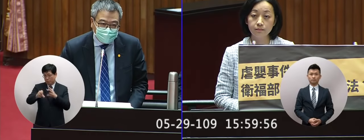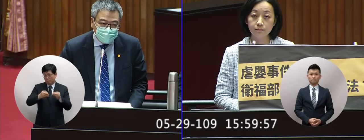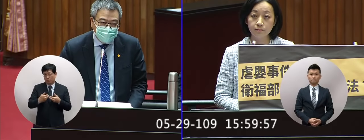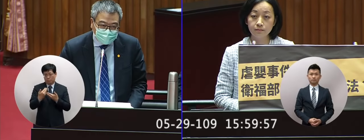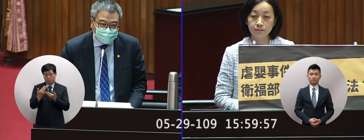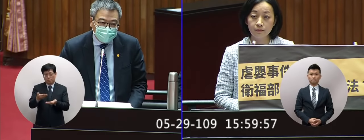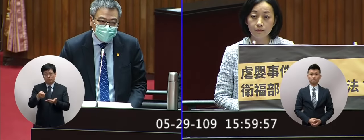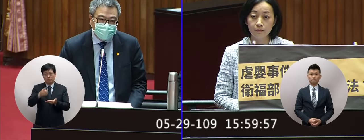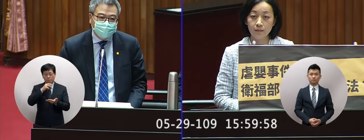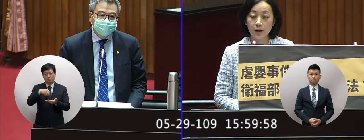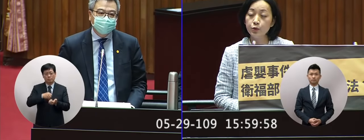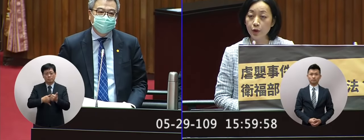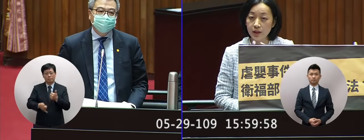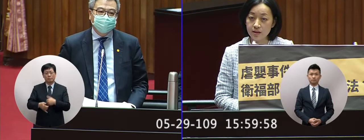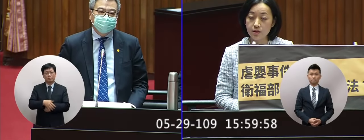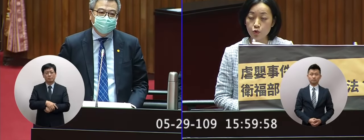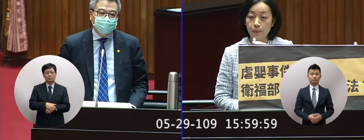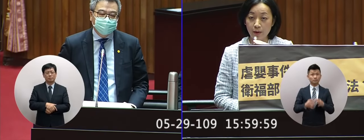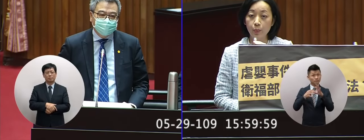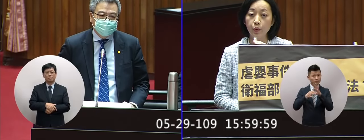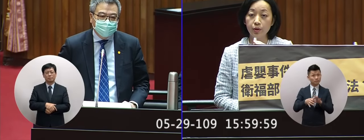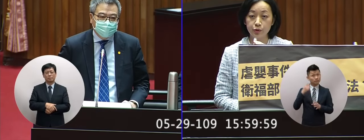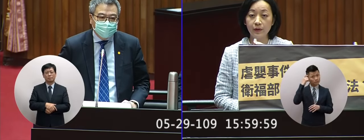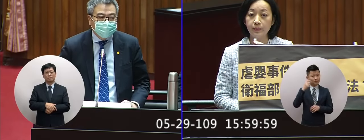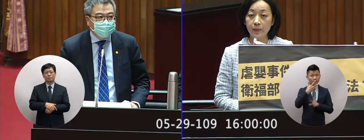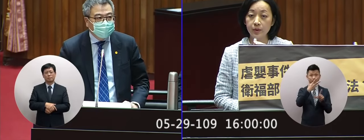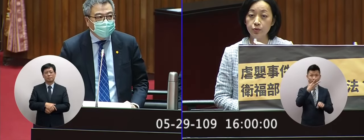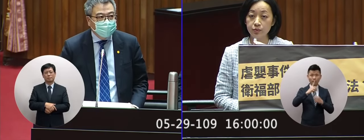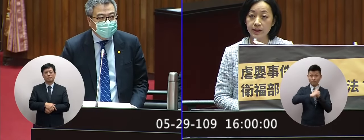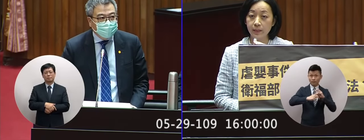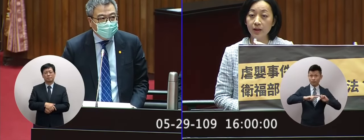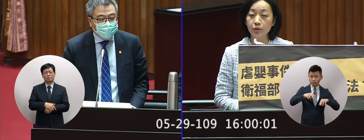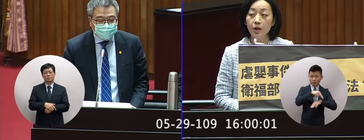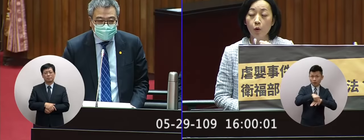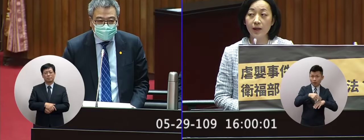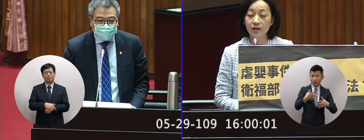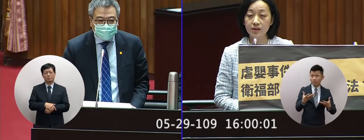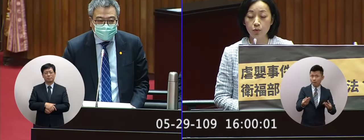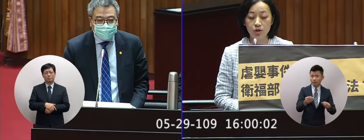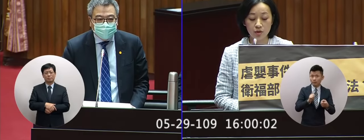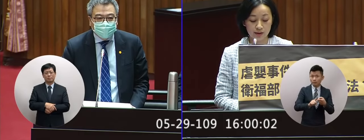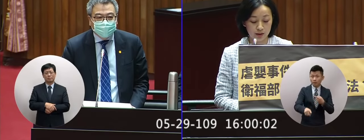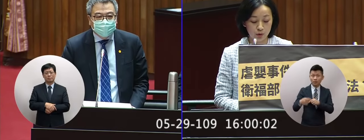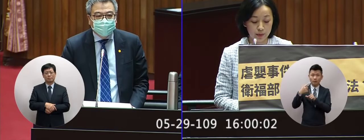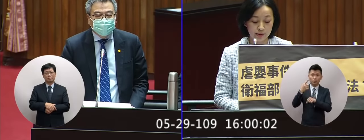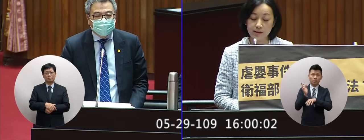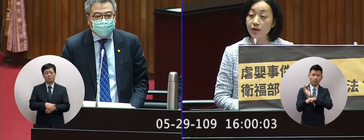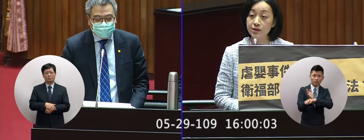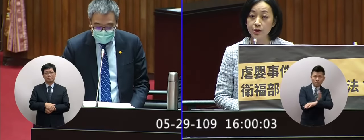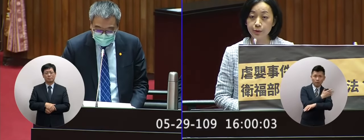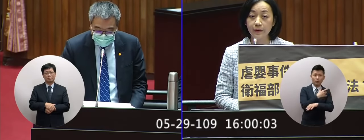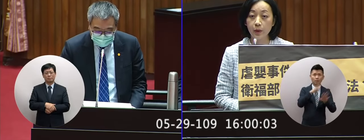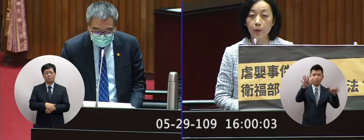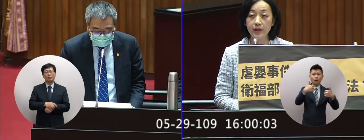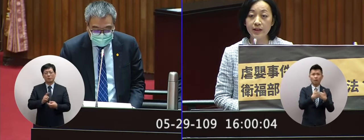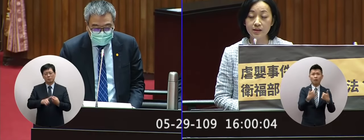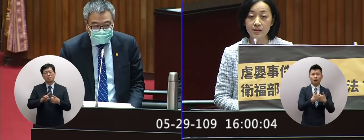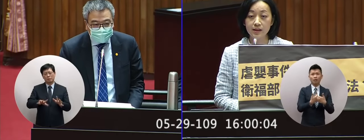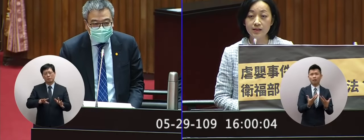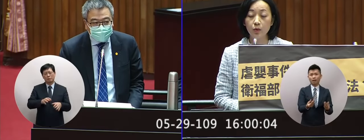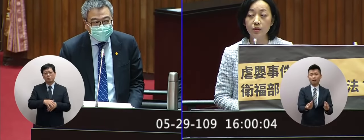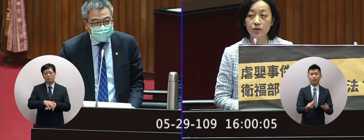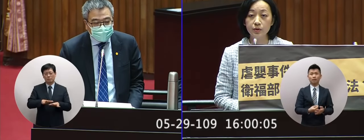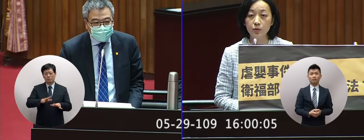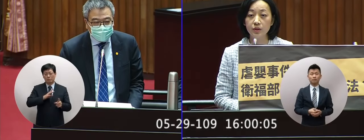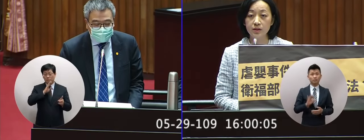再提供给委员？ 所以意思是说，八月不会有修法的版本出现嘛？因为我们看到是一月之后，其实就没有再召开这个修法的会议。 但